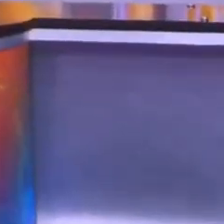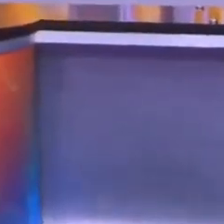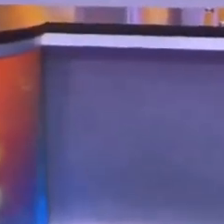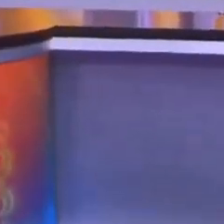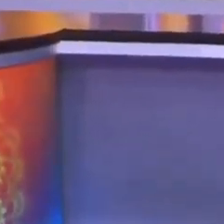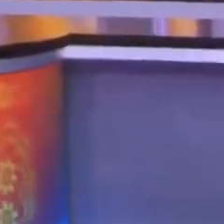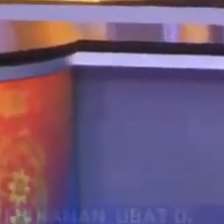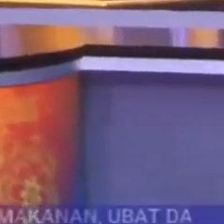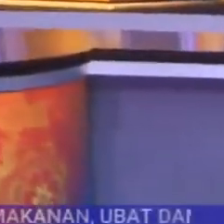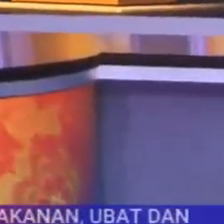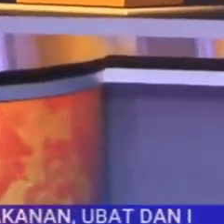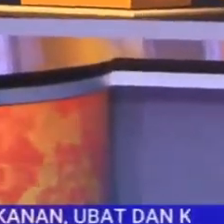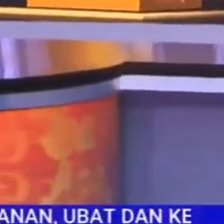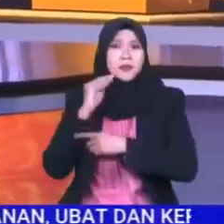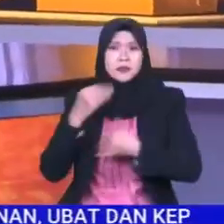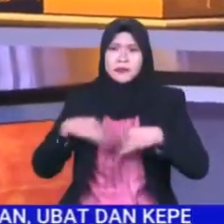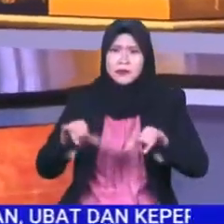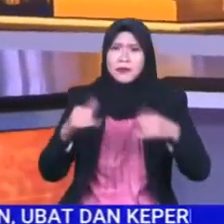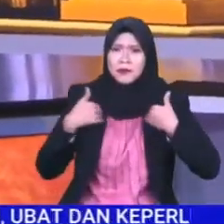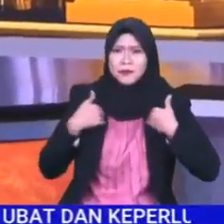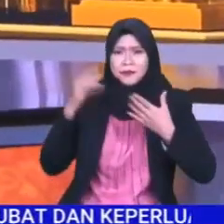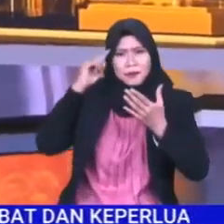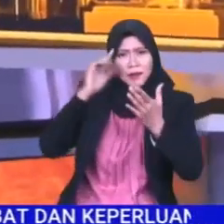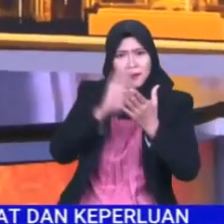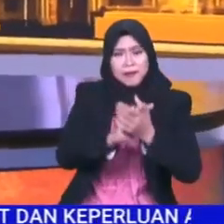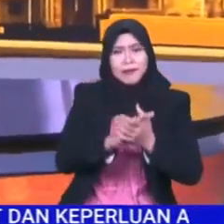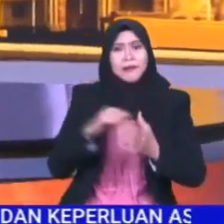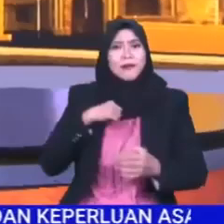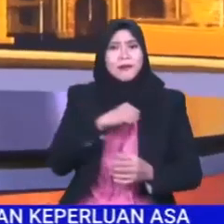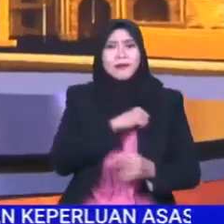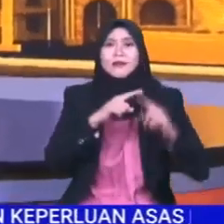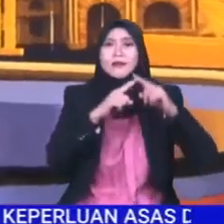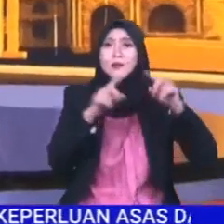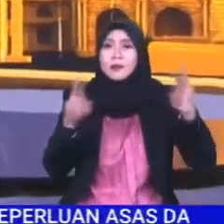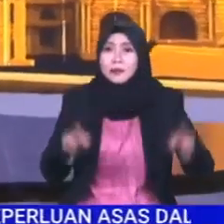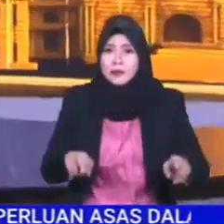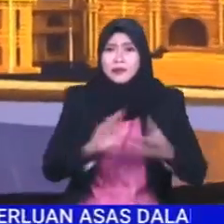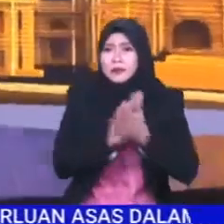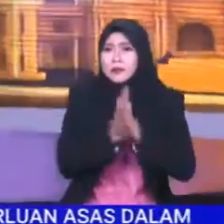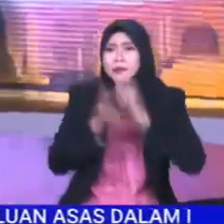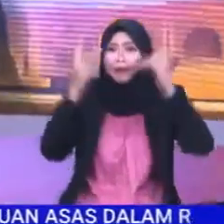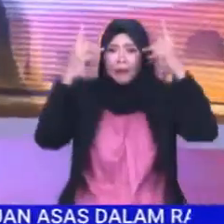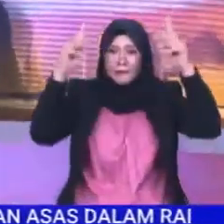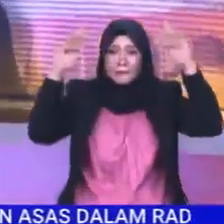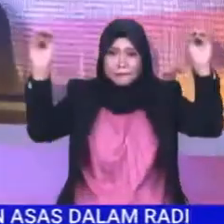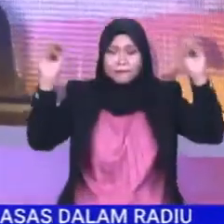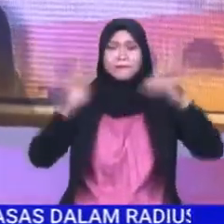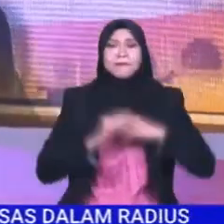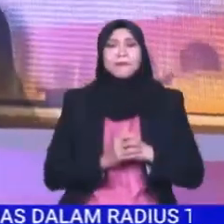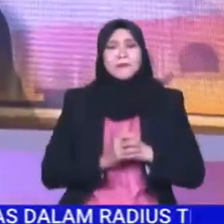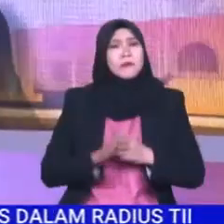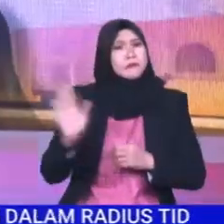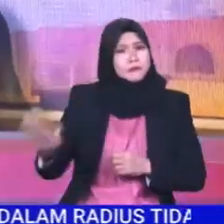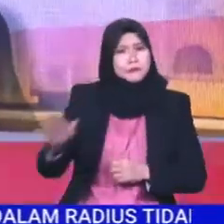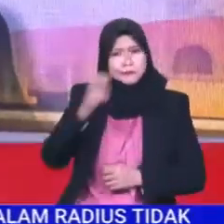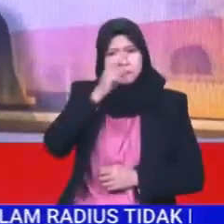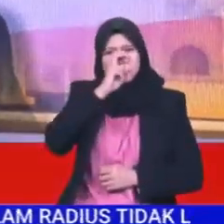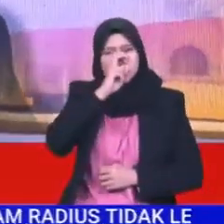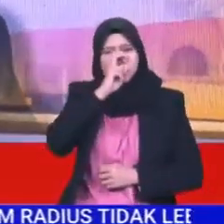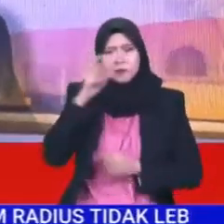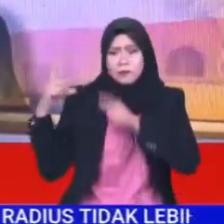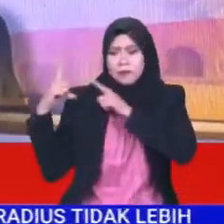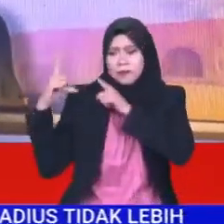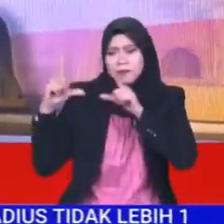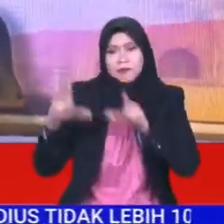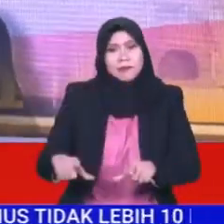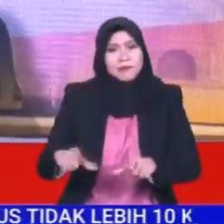Tan Sri Muhyiddin Yassin masih mempunyai kepercayaan majoriti ahli Dewan Rakyat sebagai Perdana Menteri. Justru beliau menegaskan peletakan